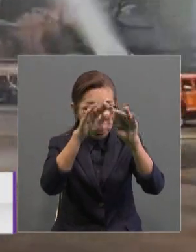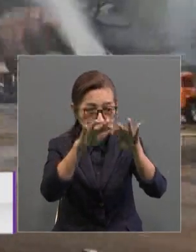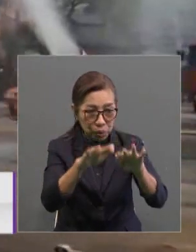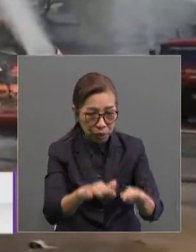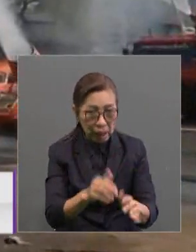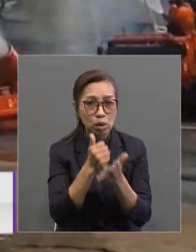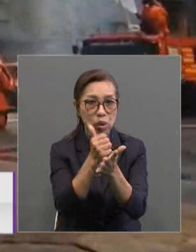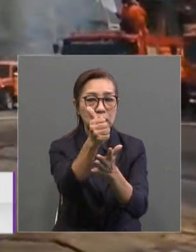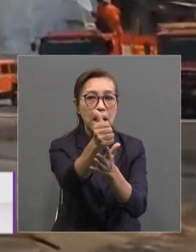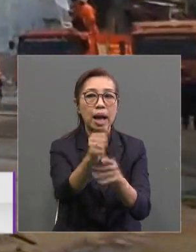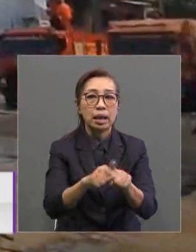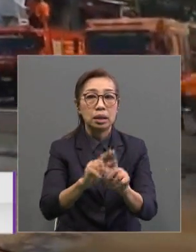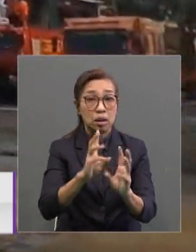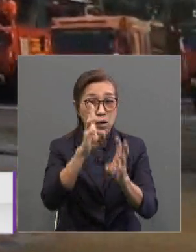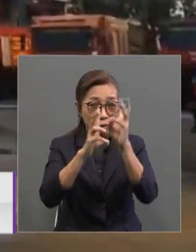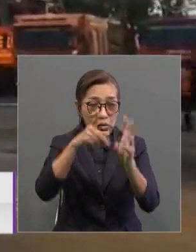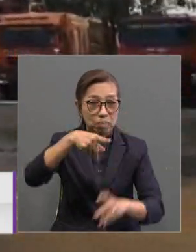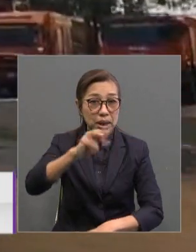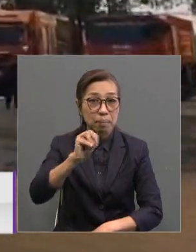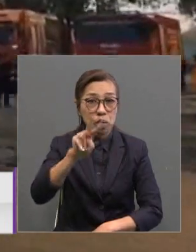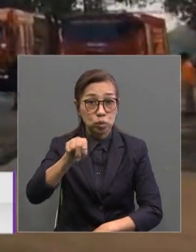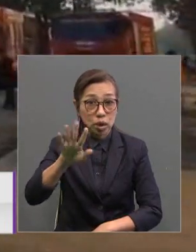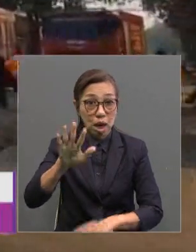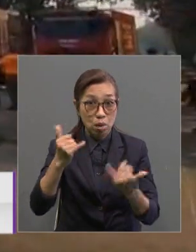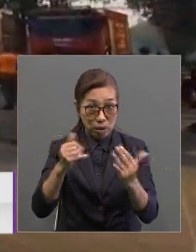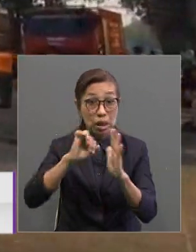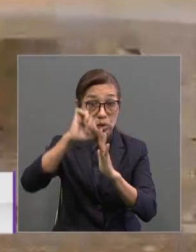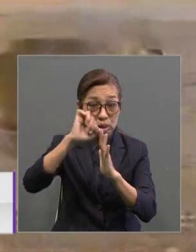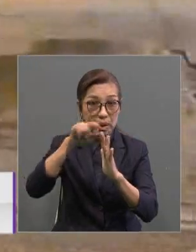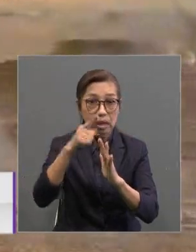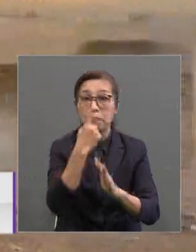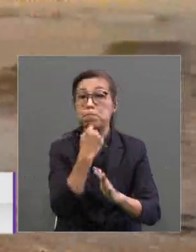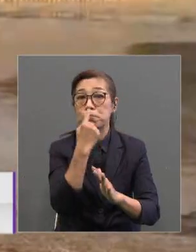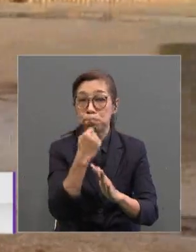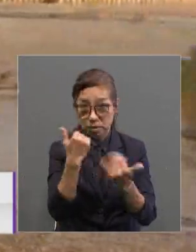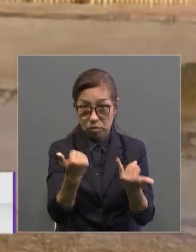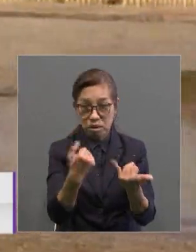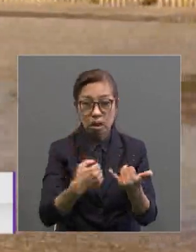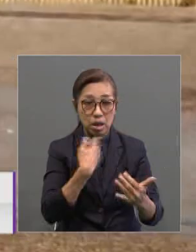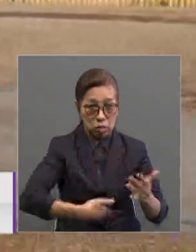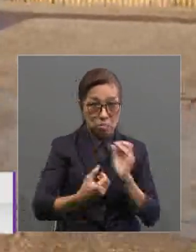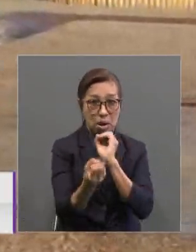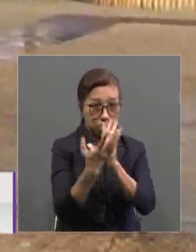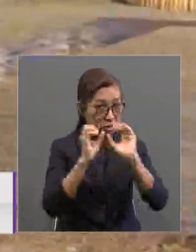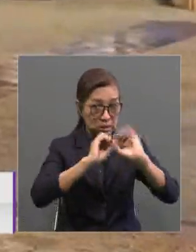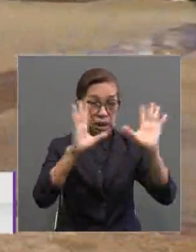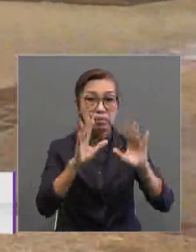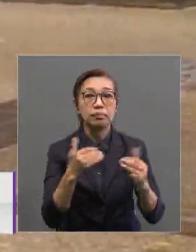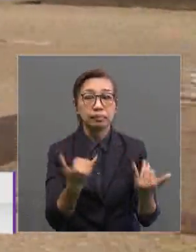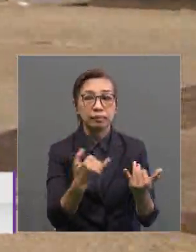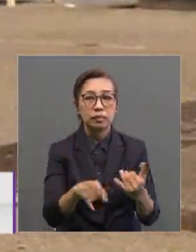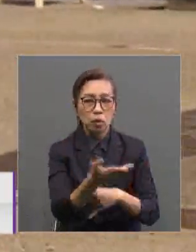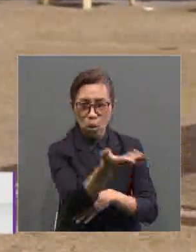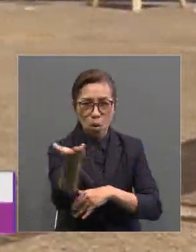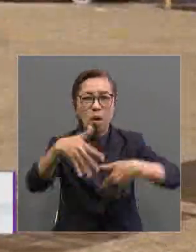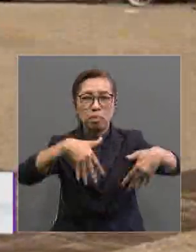ข้ามมลพิษฝุ่น pm2.5ที่เกินมาตรฐานวันนี้ของเชียงใหม่เนี่ยอยู่ในระดับสีแดงนะฮะมีผลกระทบต่อสุขภาพชัดเจนแล้ว